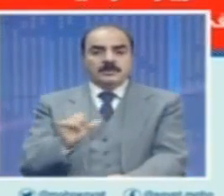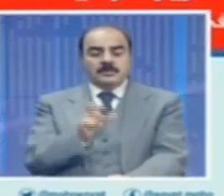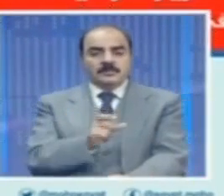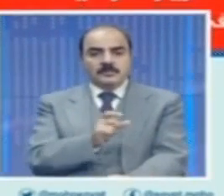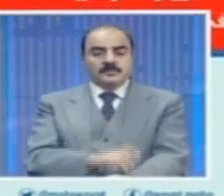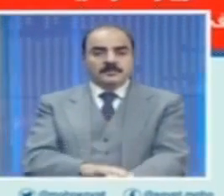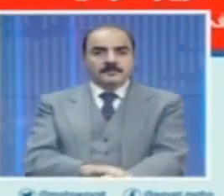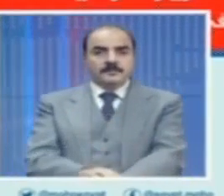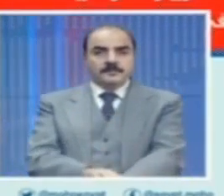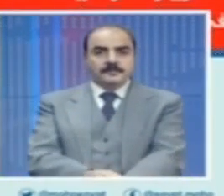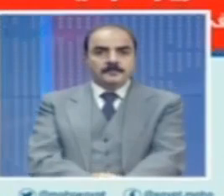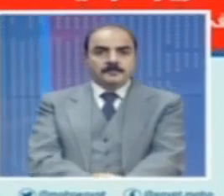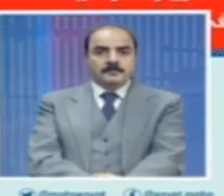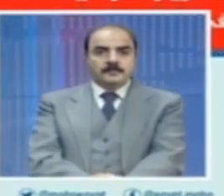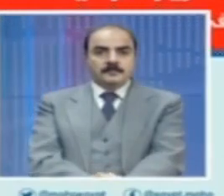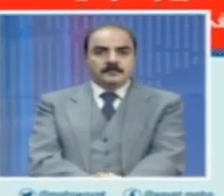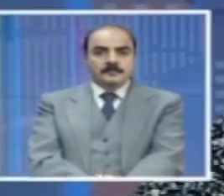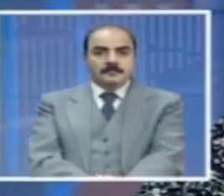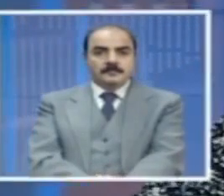124,094 حالة.